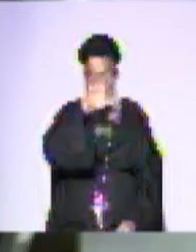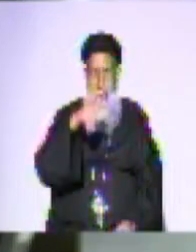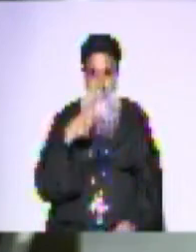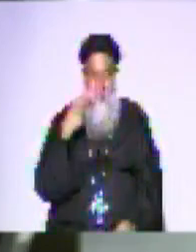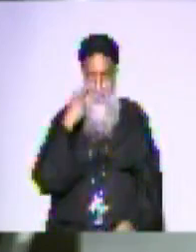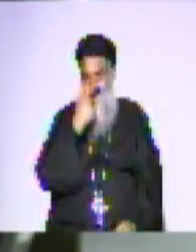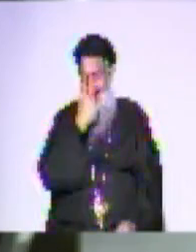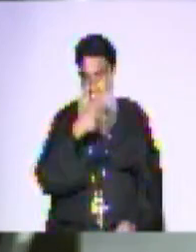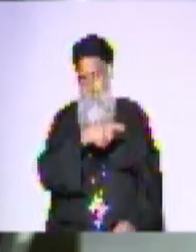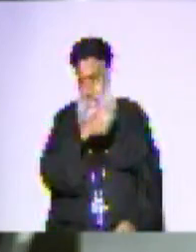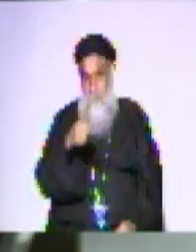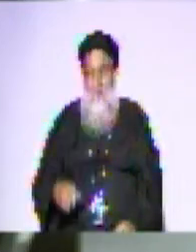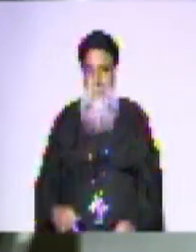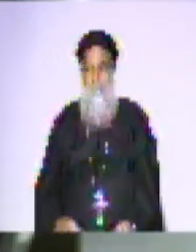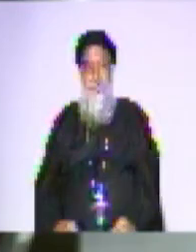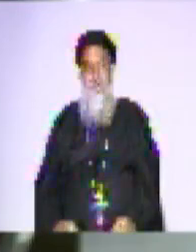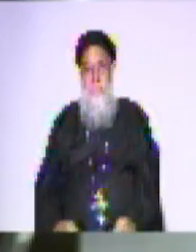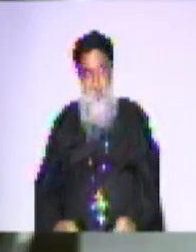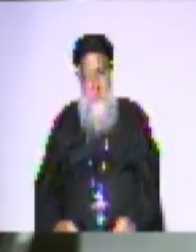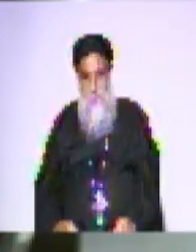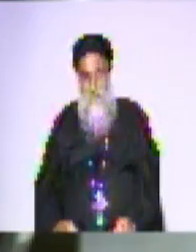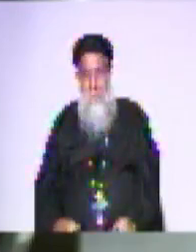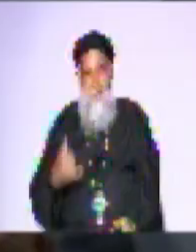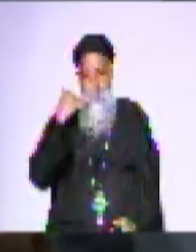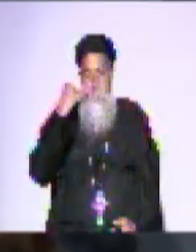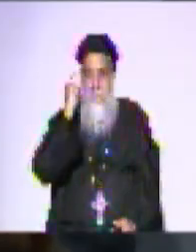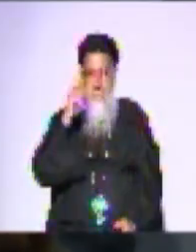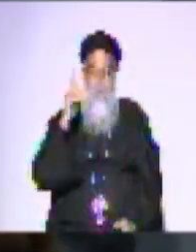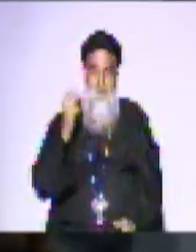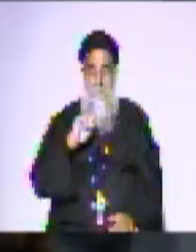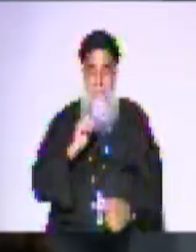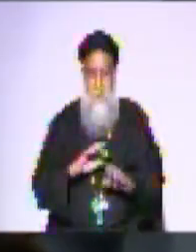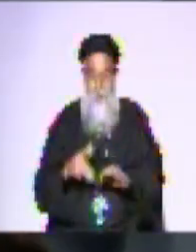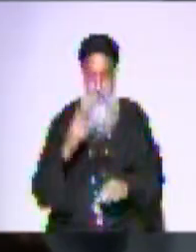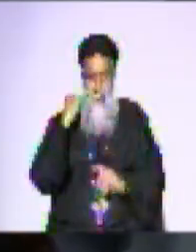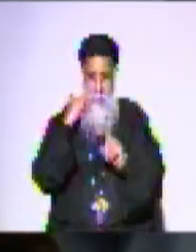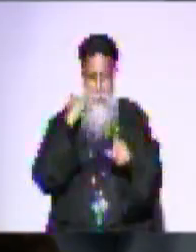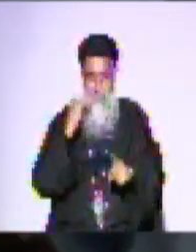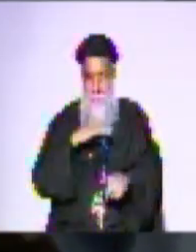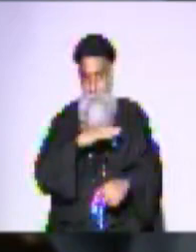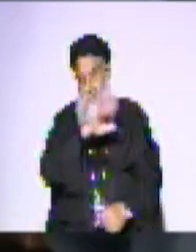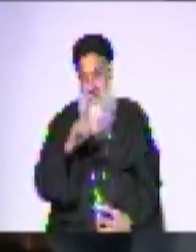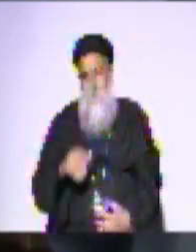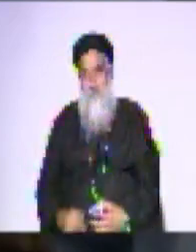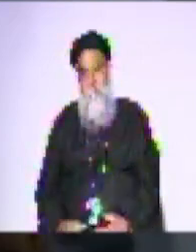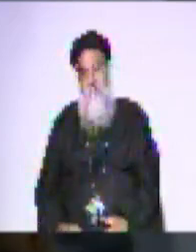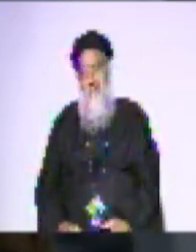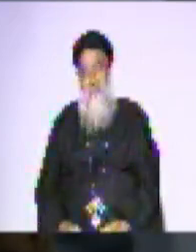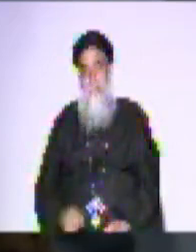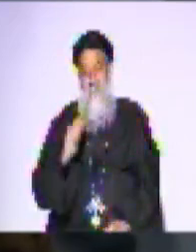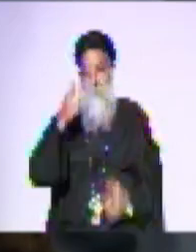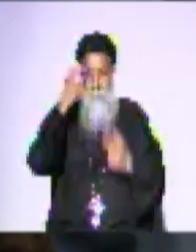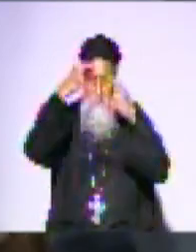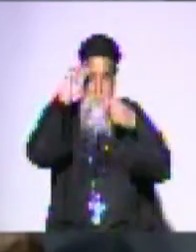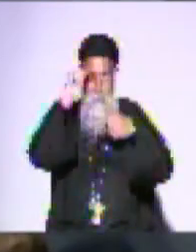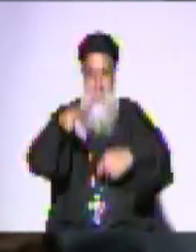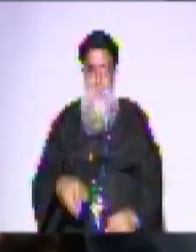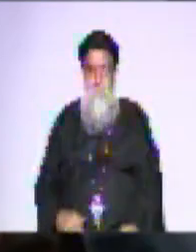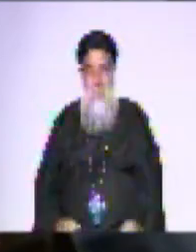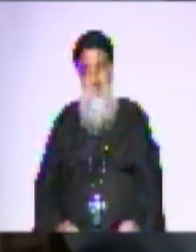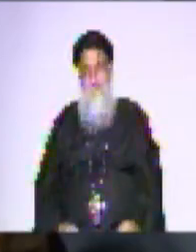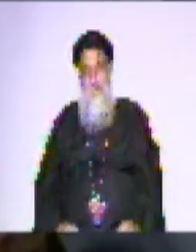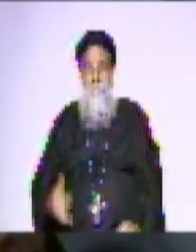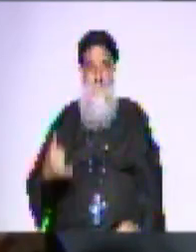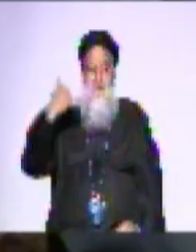وانا هشوف. حاضر، يبقى سيب بياناتك كلها بالكامل، هم يكتبوا بياناتك عندهم ويدوها لسيدنا. معنا استاذه